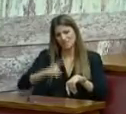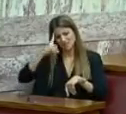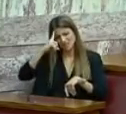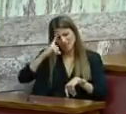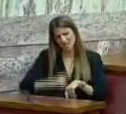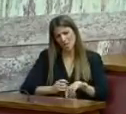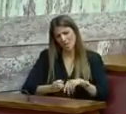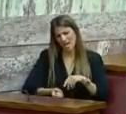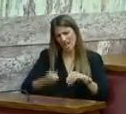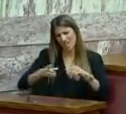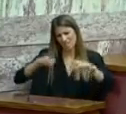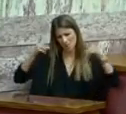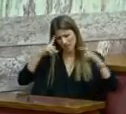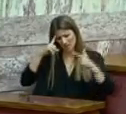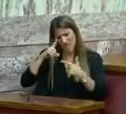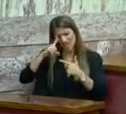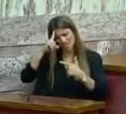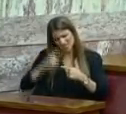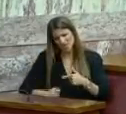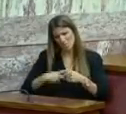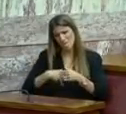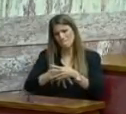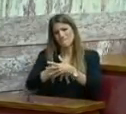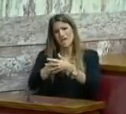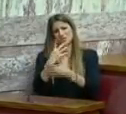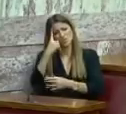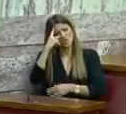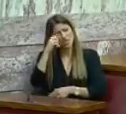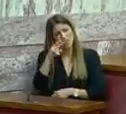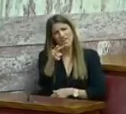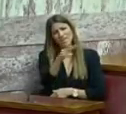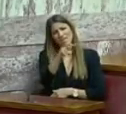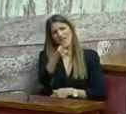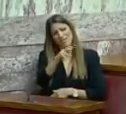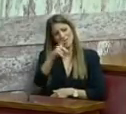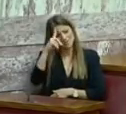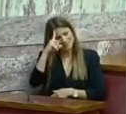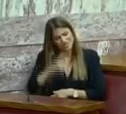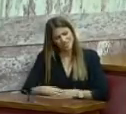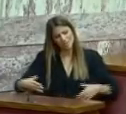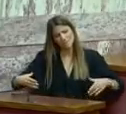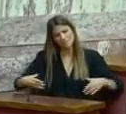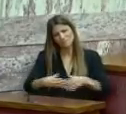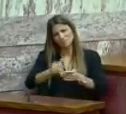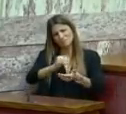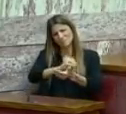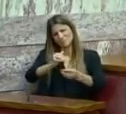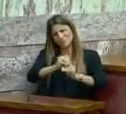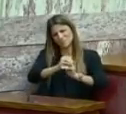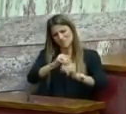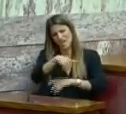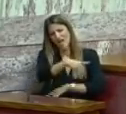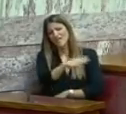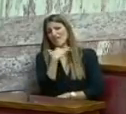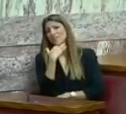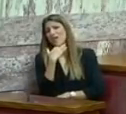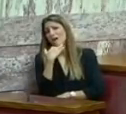Δημοκρατία και το ΠΑΣΟΚ όχι μόνο δεν μπορεί να αντέξει τις αλλαγές που έχουν συντελεστεί,